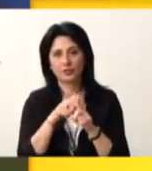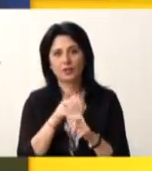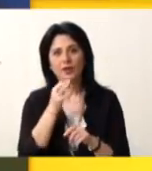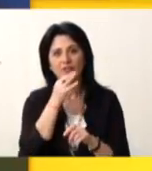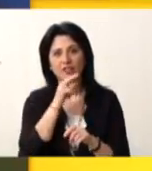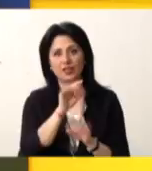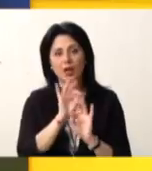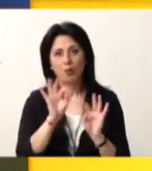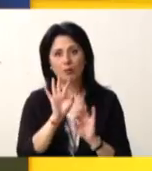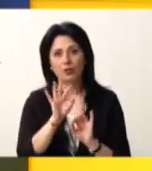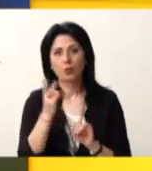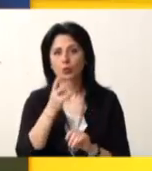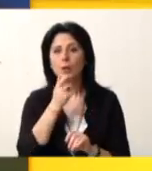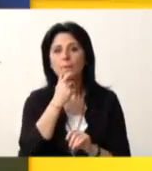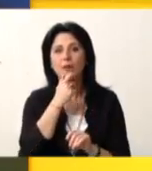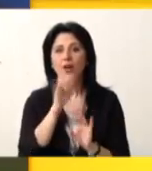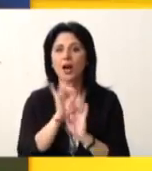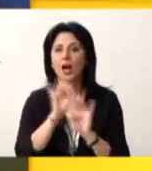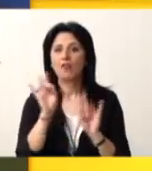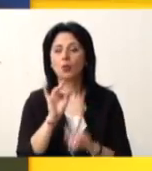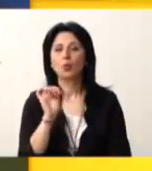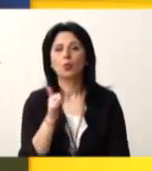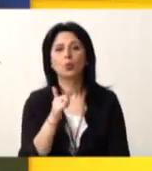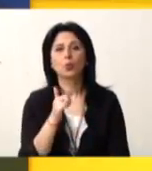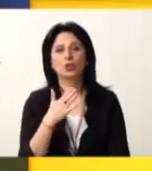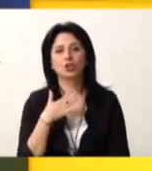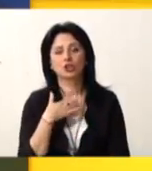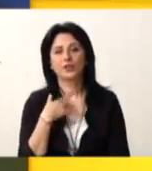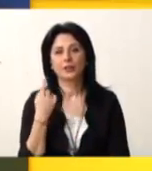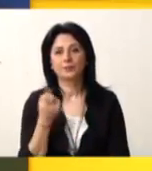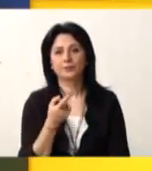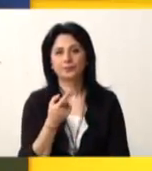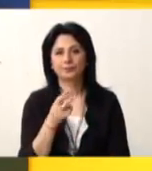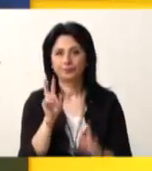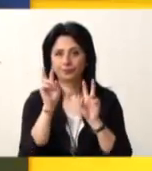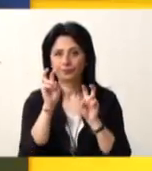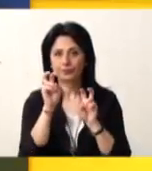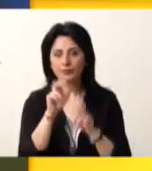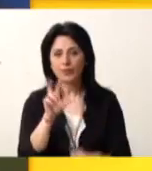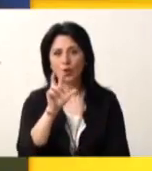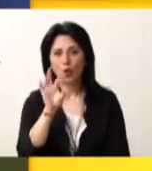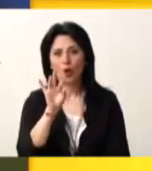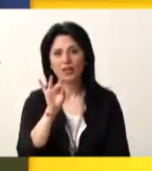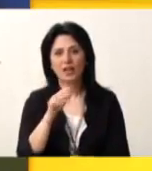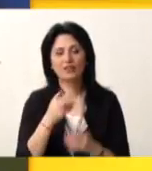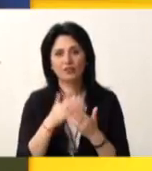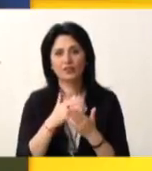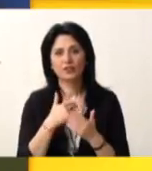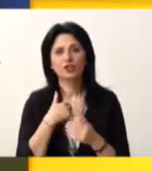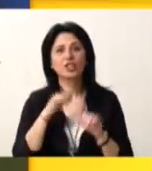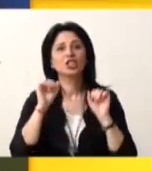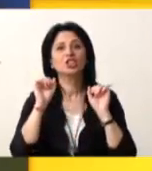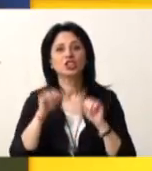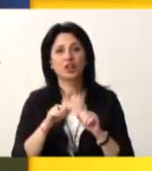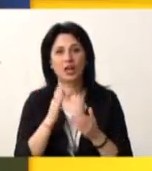ბატონ დავით თქვენ აგვიხსნით, მე უნდა მაყურებელს განუმარტო. აი როგორ ჩვენ ეგრეთ წოდებულ ხოლტერს ვიყენებთ ხოლმე, როდესაც ჩვენ